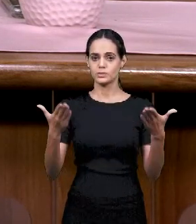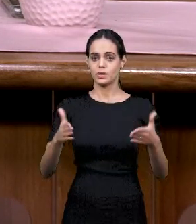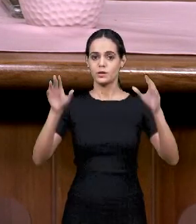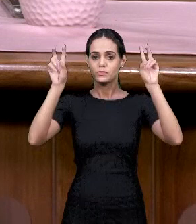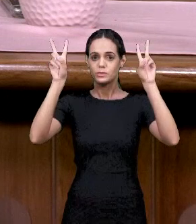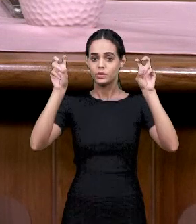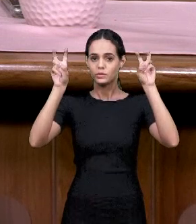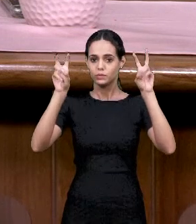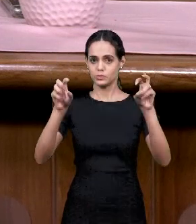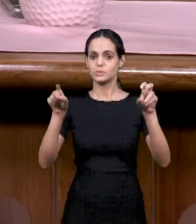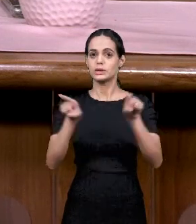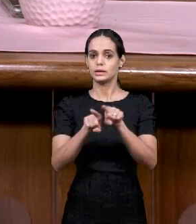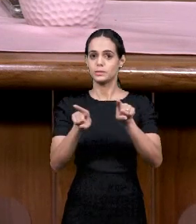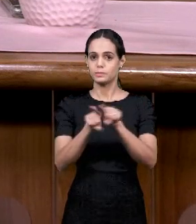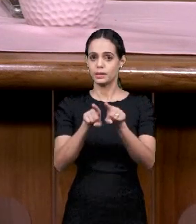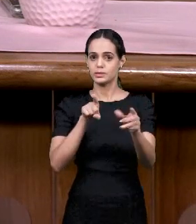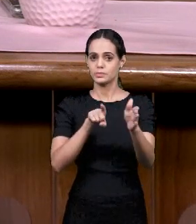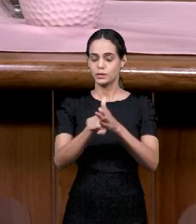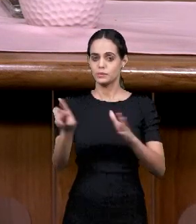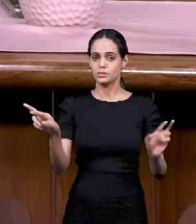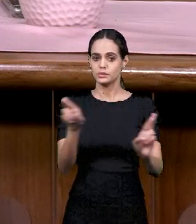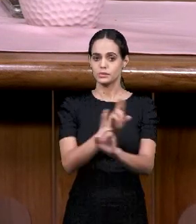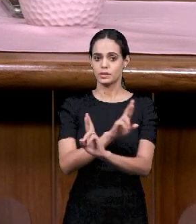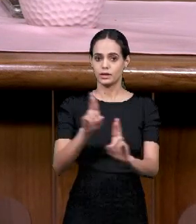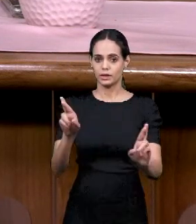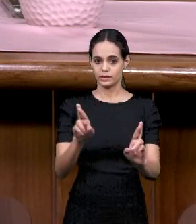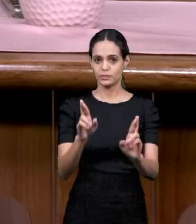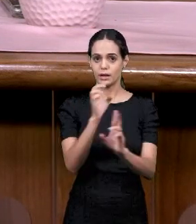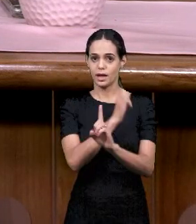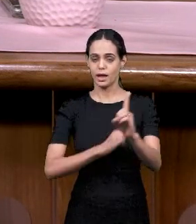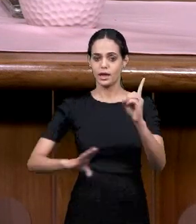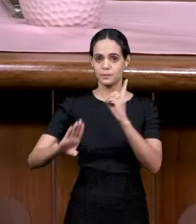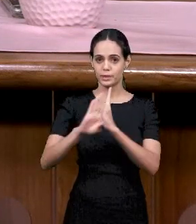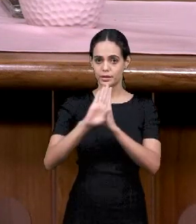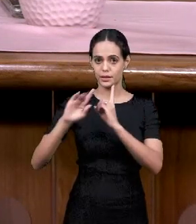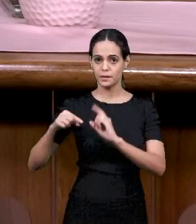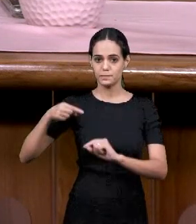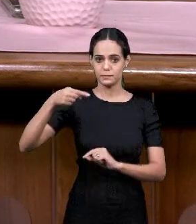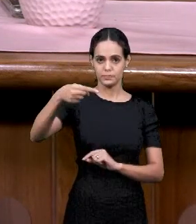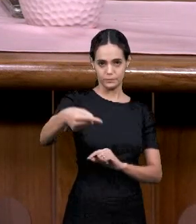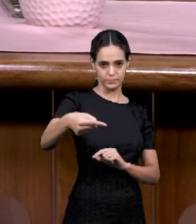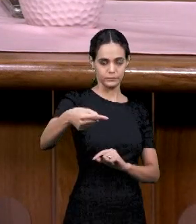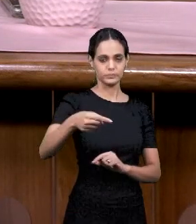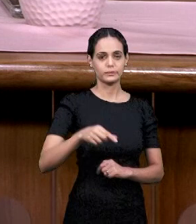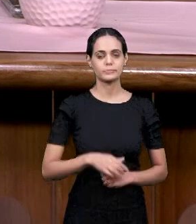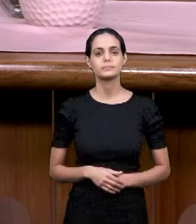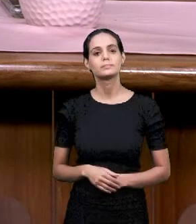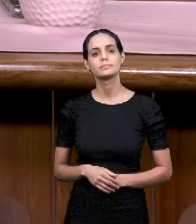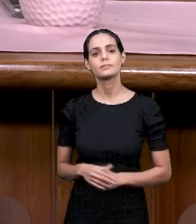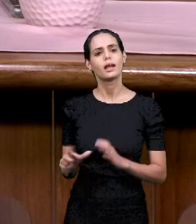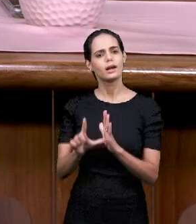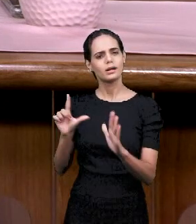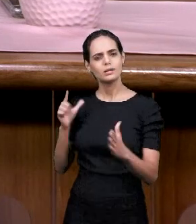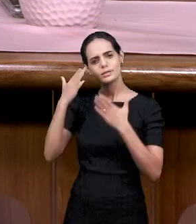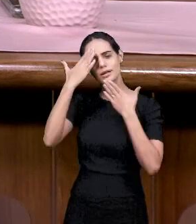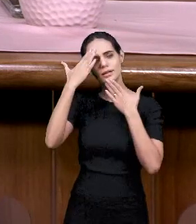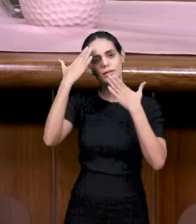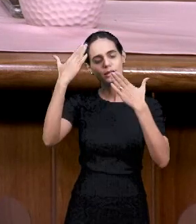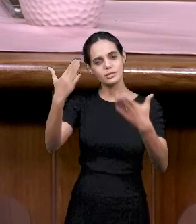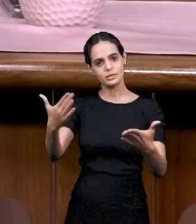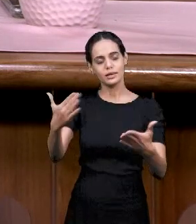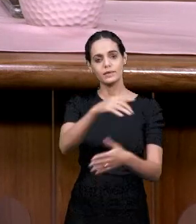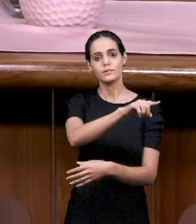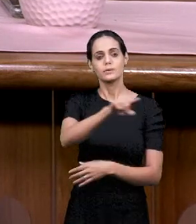les sujets et les questions liées à notre prochaine étude biblique, notre prochaine école biblique dominicale. Avant, nous voulons remercier